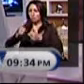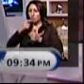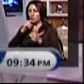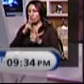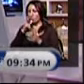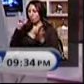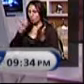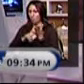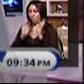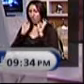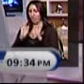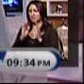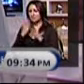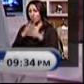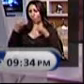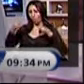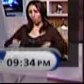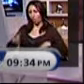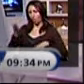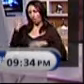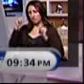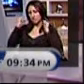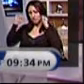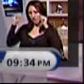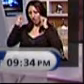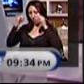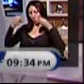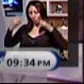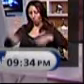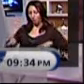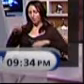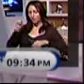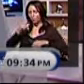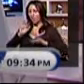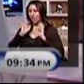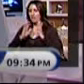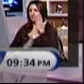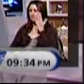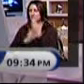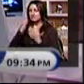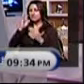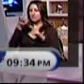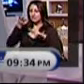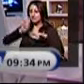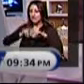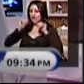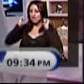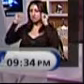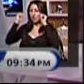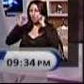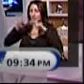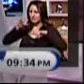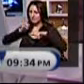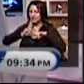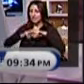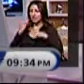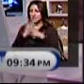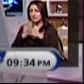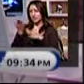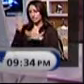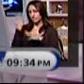التي يعني غدرت والتي خانها من خان، والتي تواطأ ضدها من تواطأ، والتي تم تشويهها على